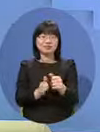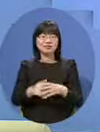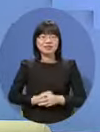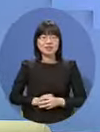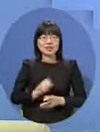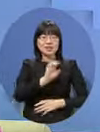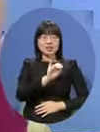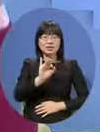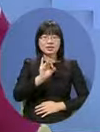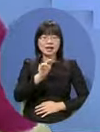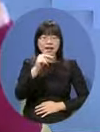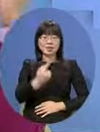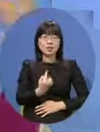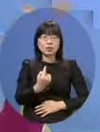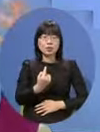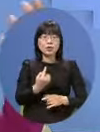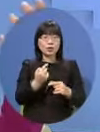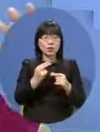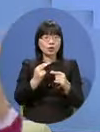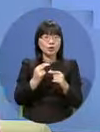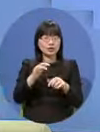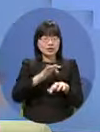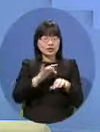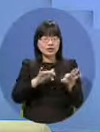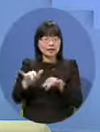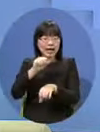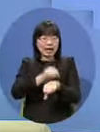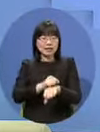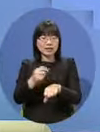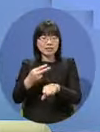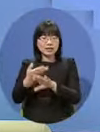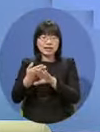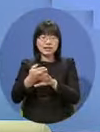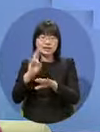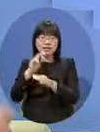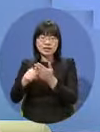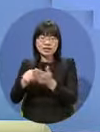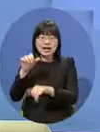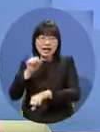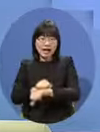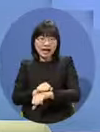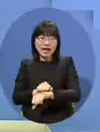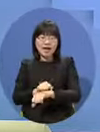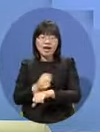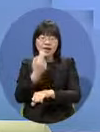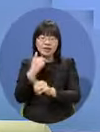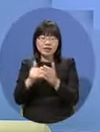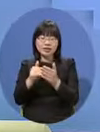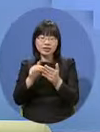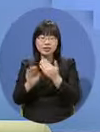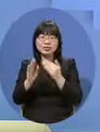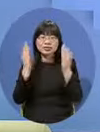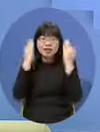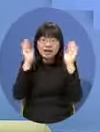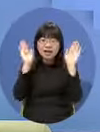한 개 정도 악기를 더 다루면서 네. 귀가 열렸을 때 네. 하는 거죠. 요즘 그럴 수밖에 없는 게 이 싸이의 강남 스타일이 싸이가 작곡한